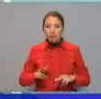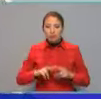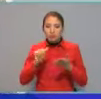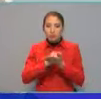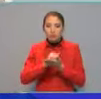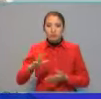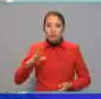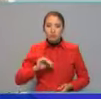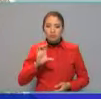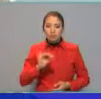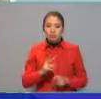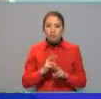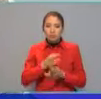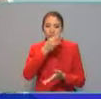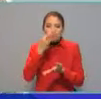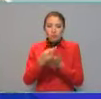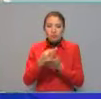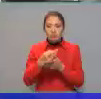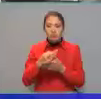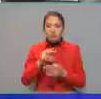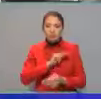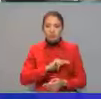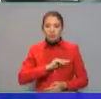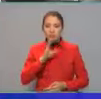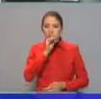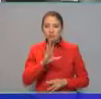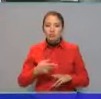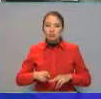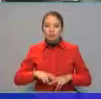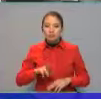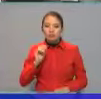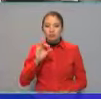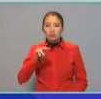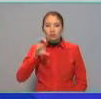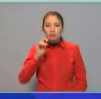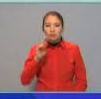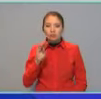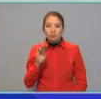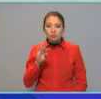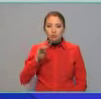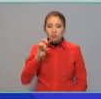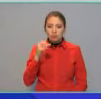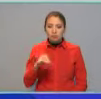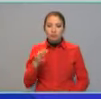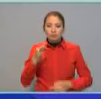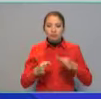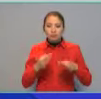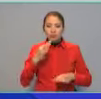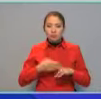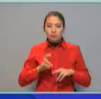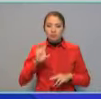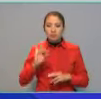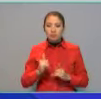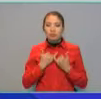жоқ билердің қауқары да сөзінің салмағы да жоқ. Ардагер судья Ақылбек Елшібаев ұсақ даулардың алдын алу үшін билердің